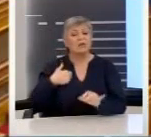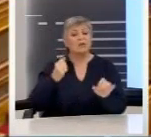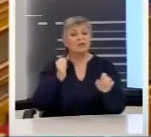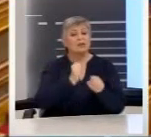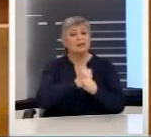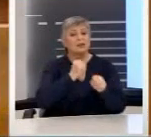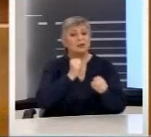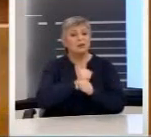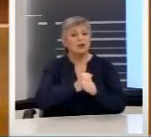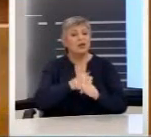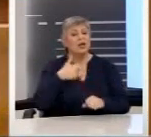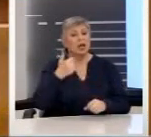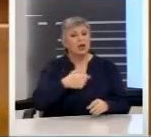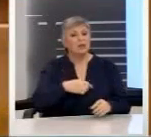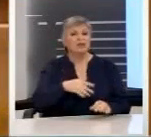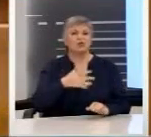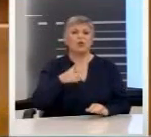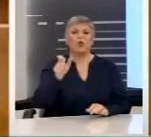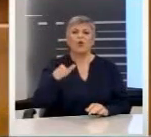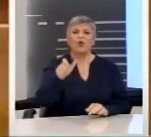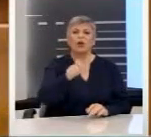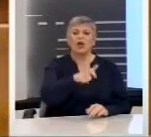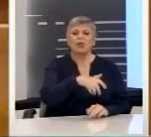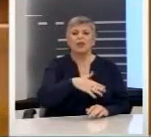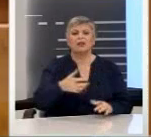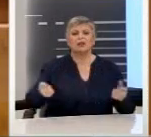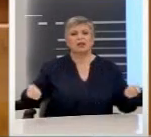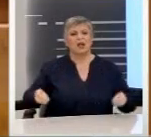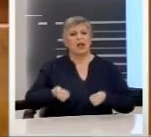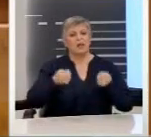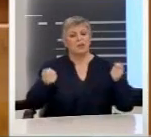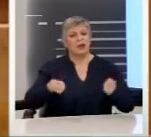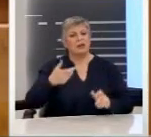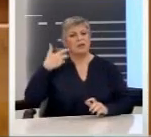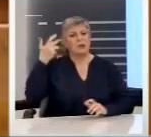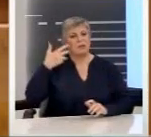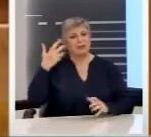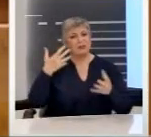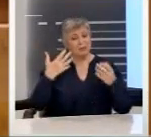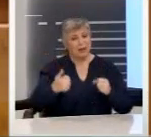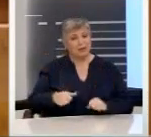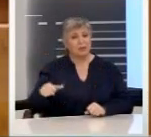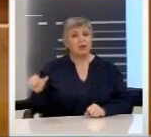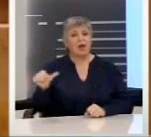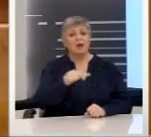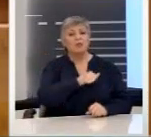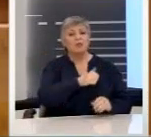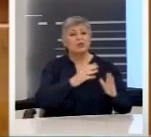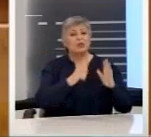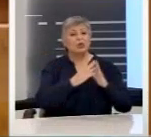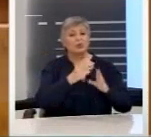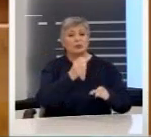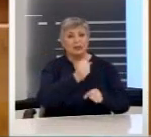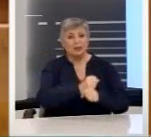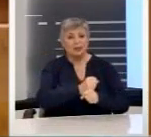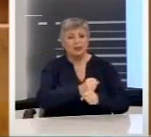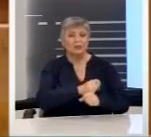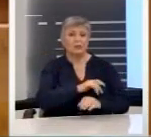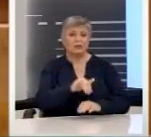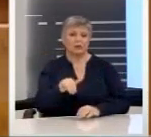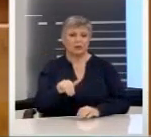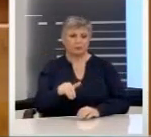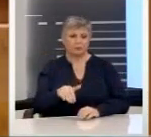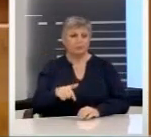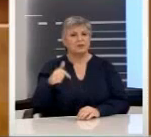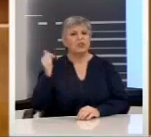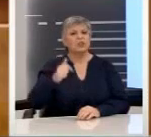διακονούσαμε το κοινωνικό σύνολο, ο καθένας από το μυρίζιο του επαγγέλματός του και της επιστήμης του. Στα σπίτια μας δεν θα πάμε, και να το ξέρετε. Πάμε τώρα λοιπόν στο θέμα που